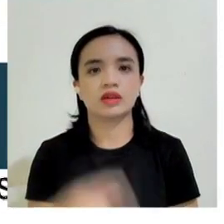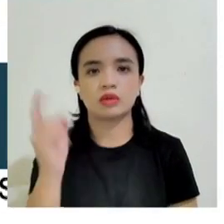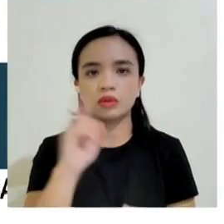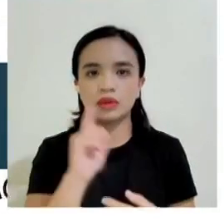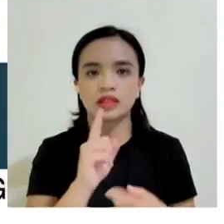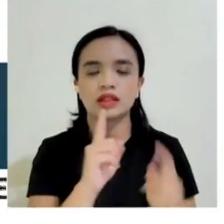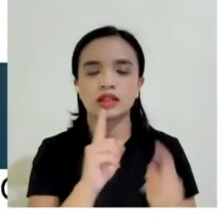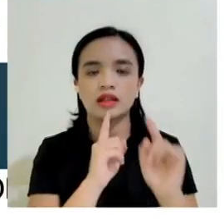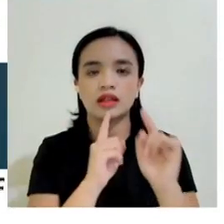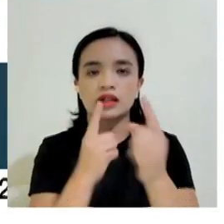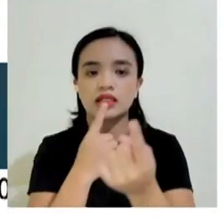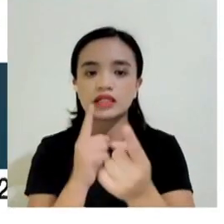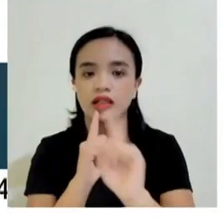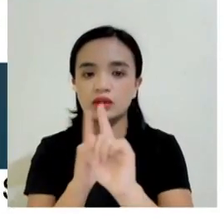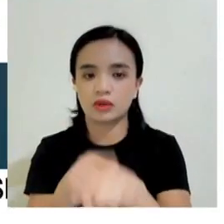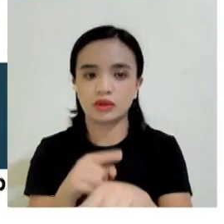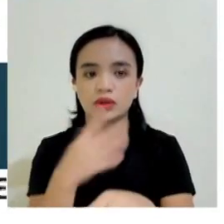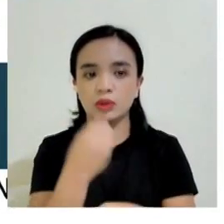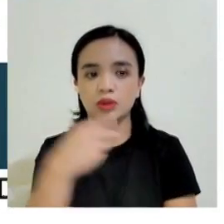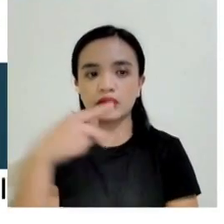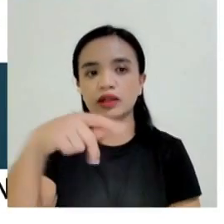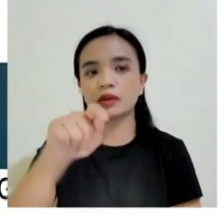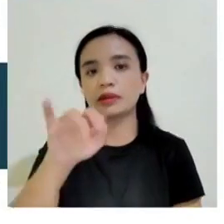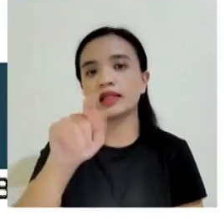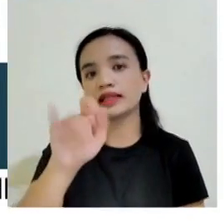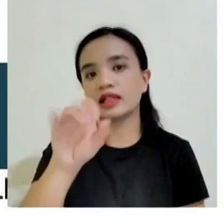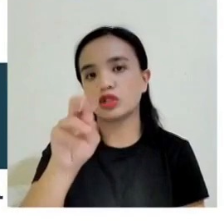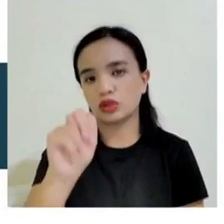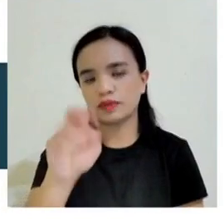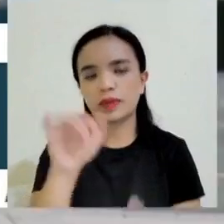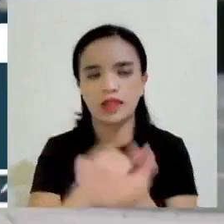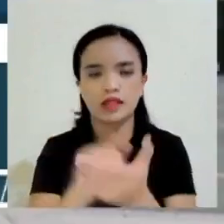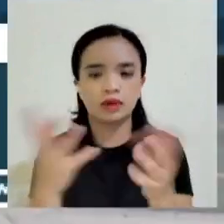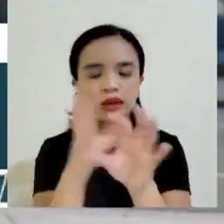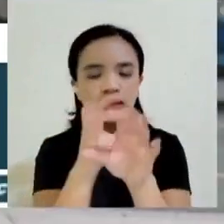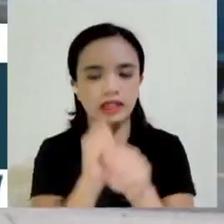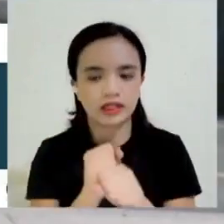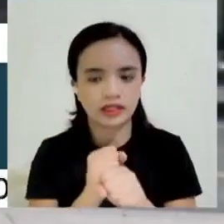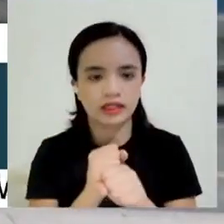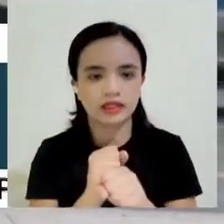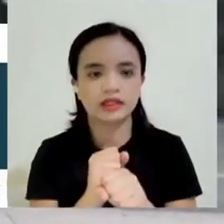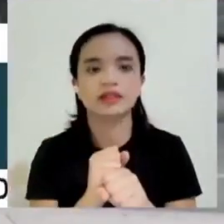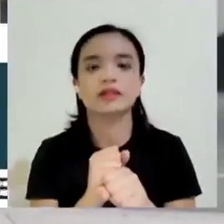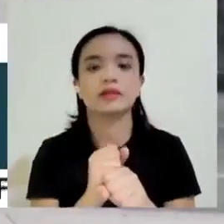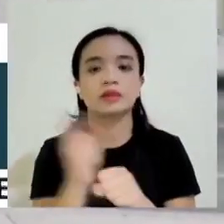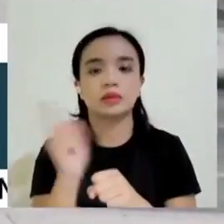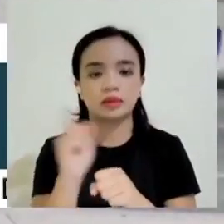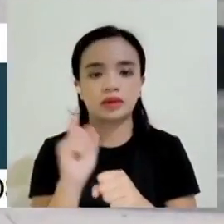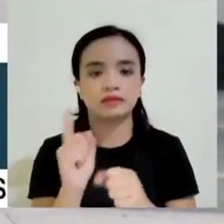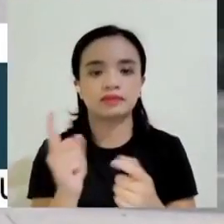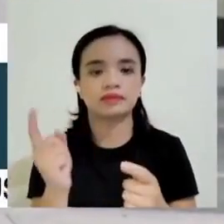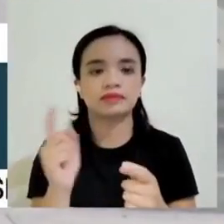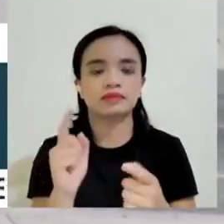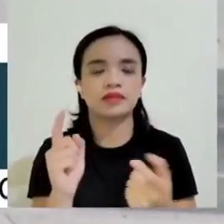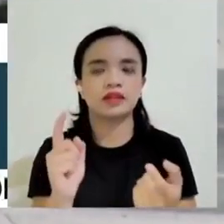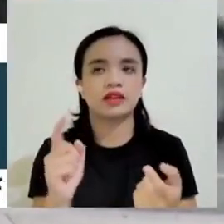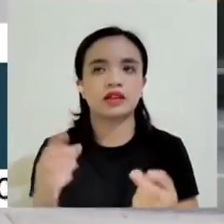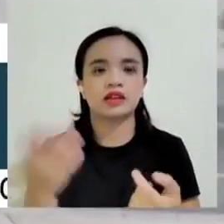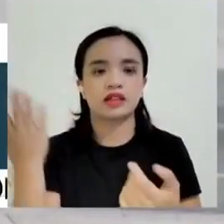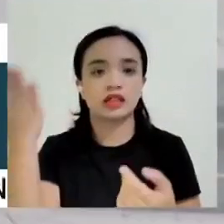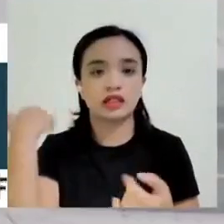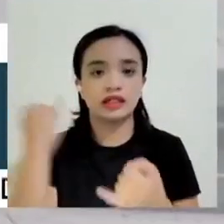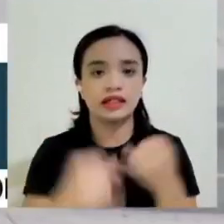mga petitioners po. So doon po tayo kukuha, ay doon po kukuha ng board ng mga tanong po. Nung huling board meeting po,